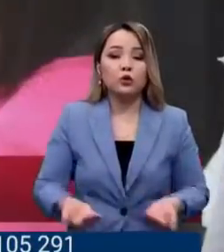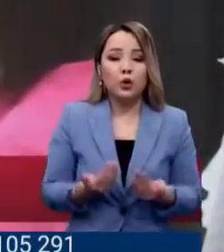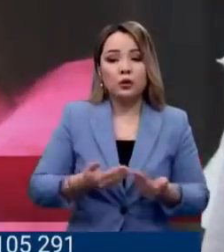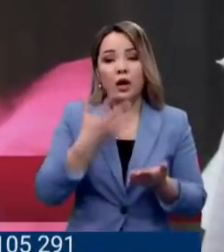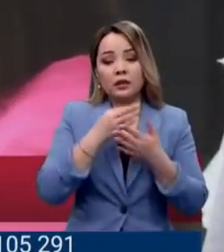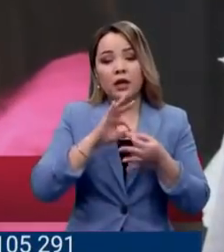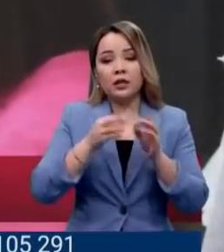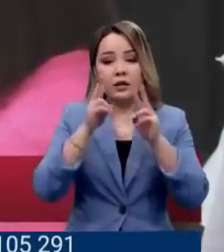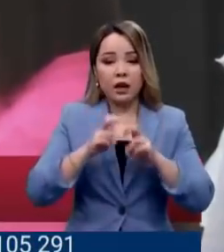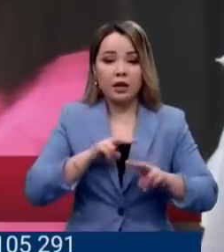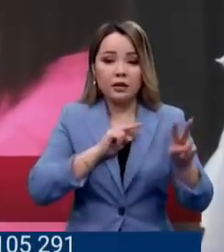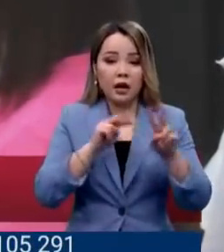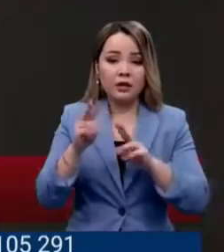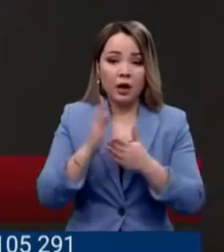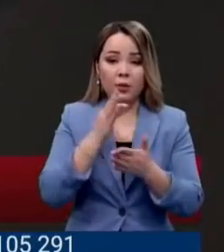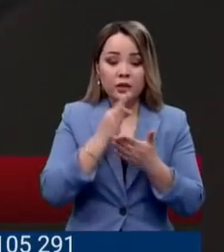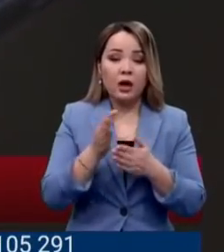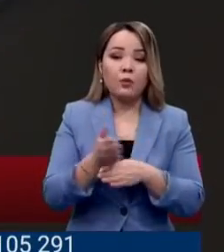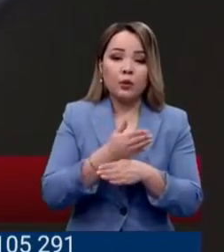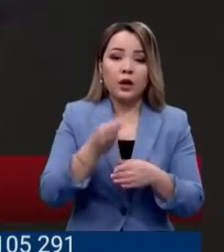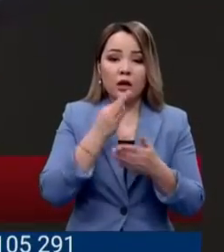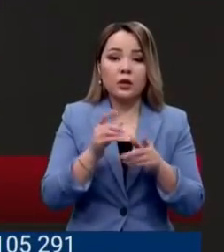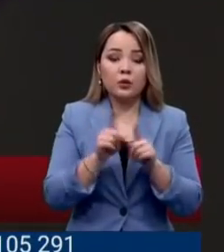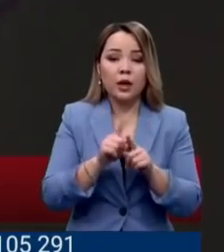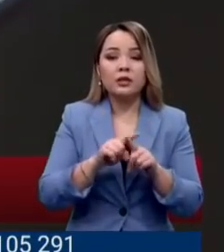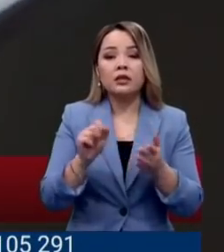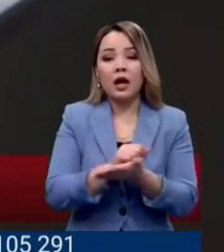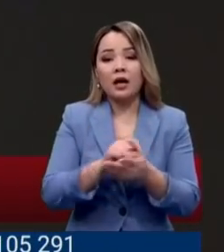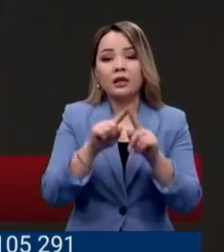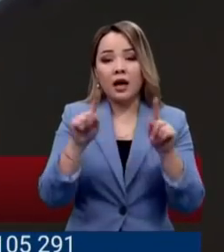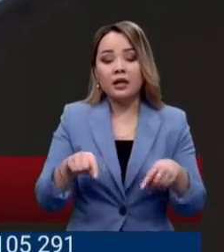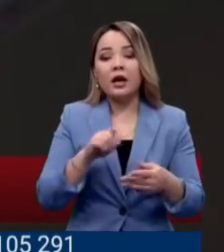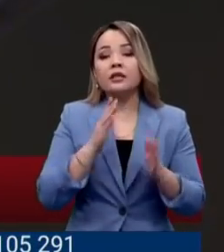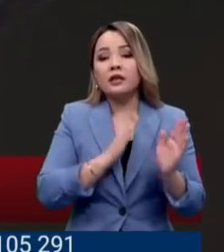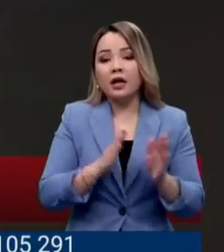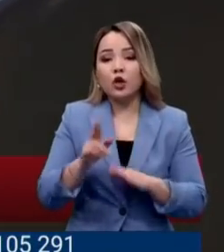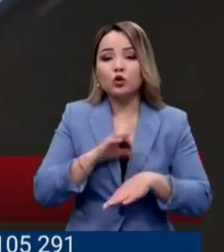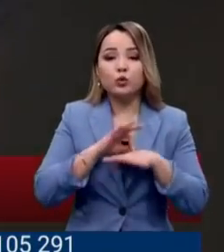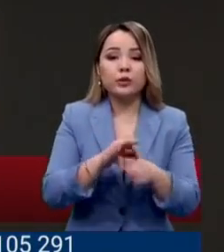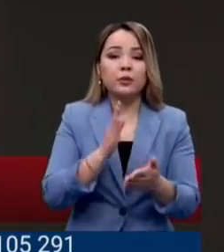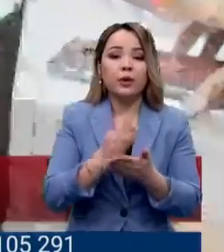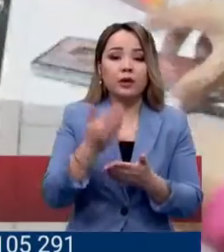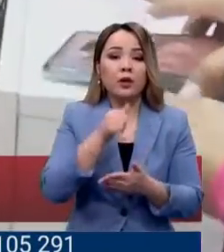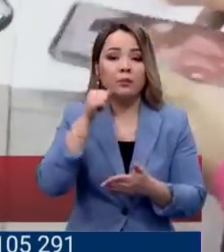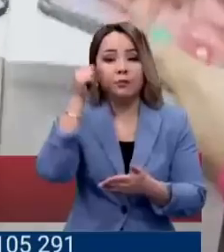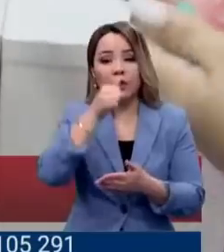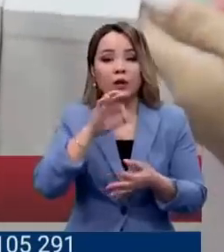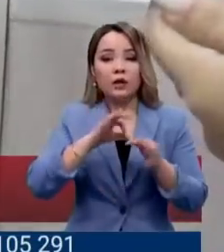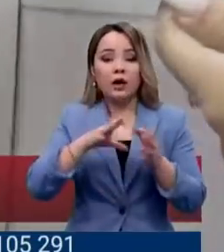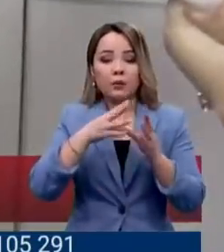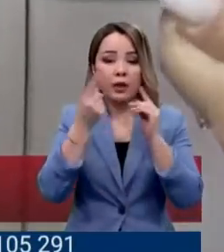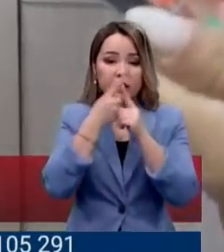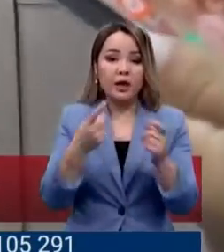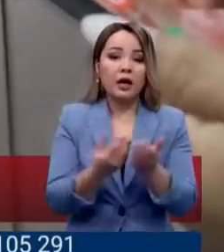жіті қадағаланады. Ал деректермен бөлісу жалпыға бірдей декларация тәртібіне сәйкес жүргізіледі. Былтыр бар дүние мүлкін